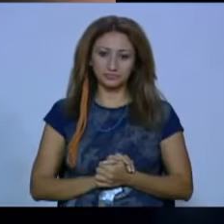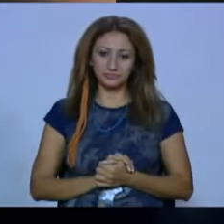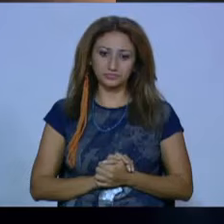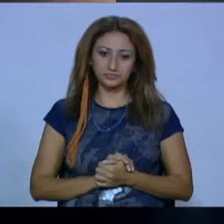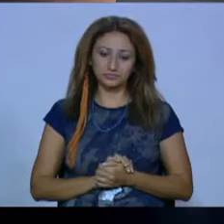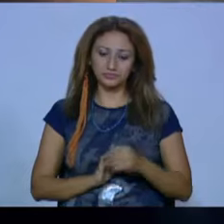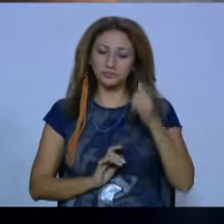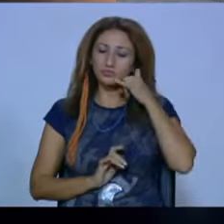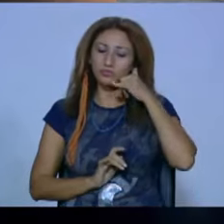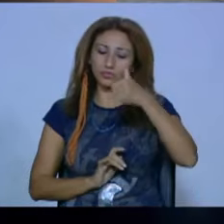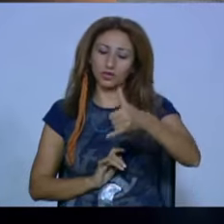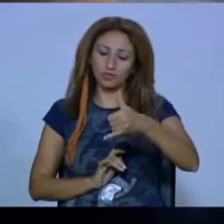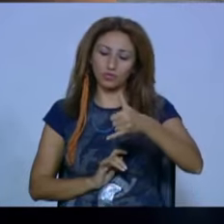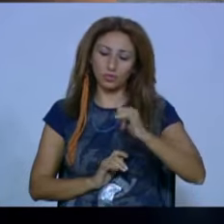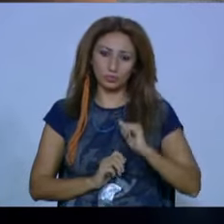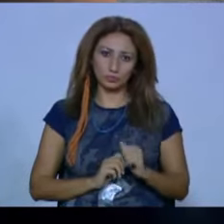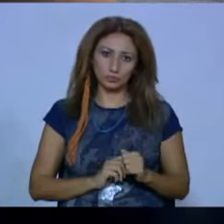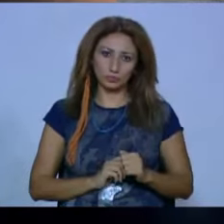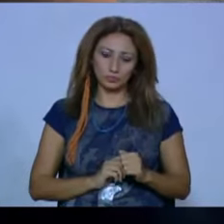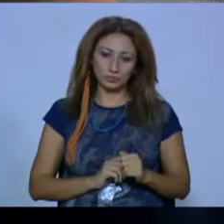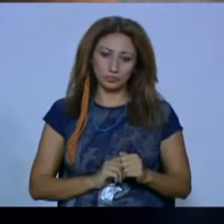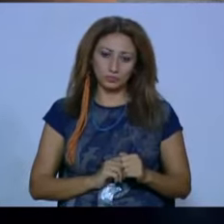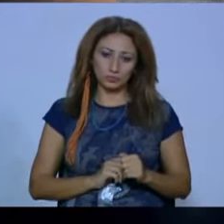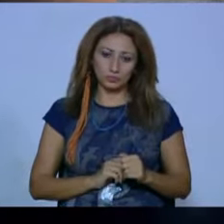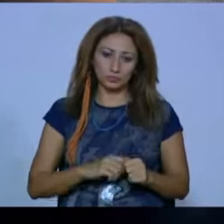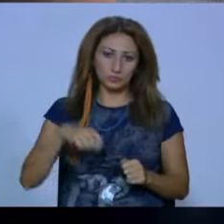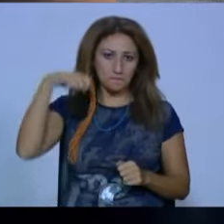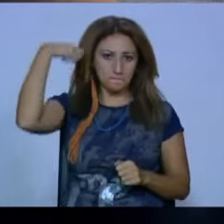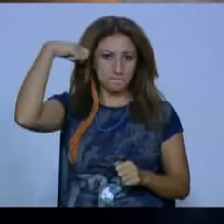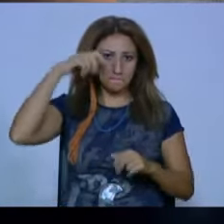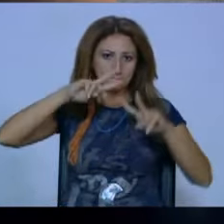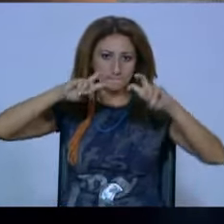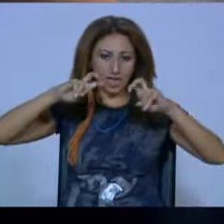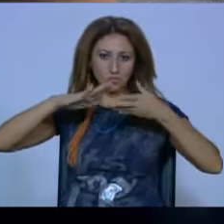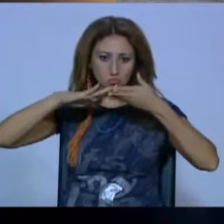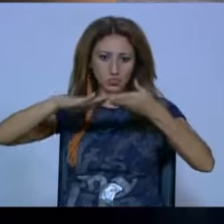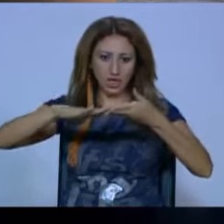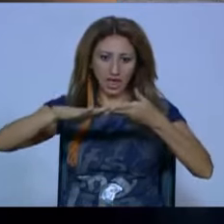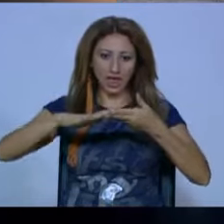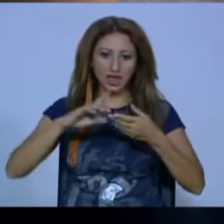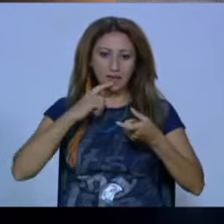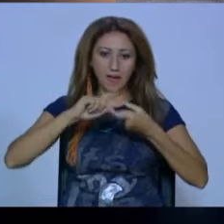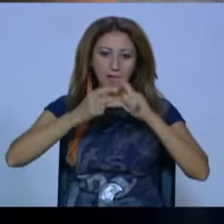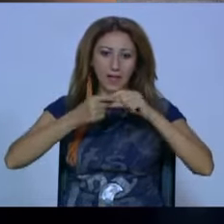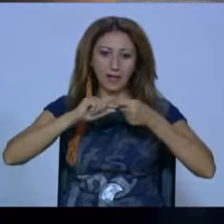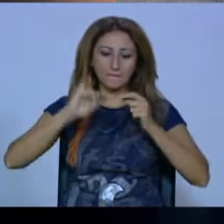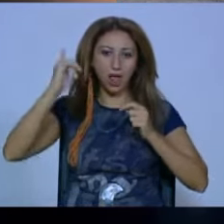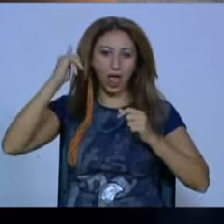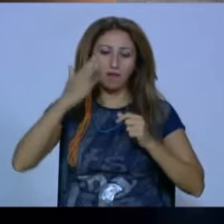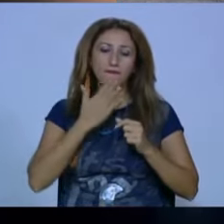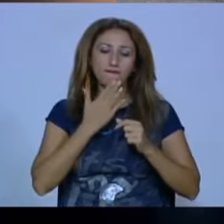معنا على التليفون الأستاذ الفاضل الأستاذ علي تهامي، رئيس قسم الأبحاث والمساعدات بالمؤسسة العربية